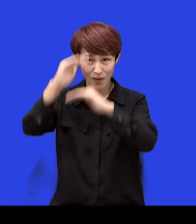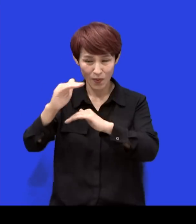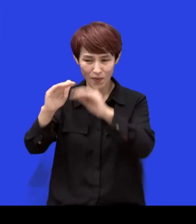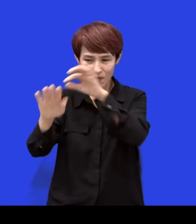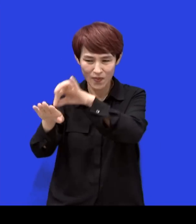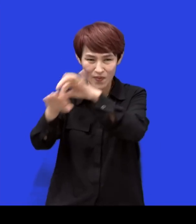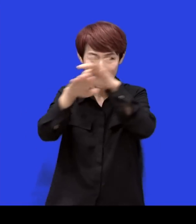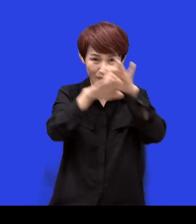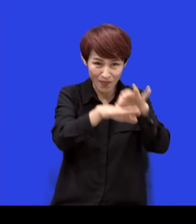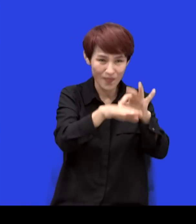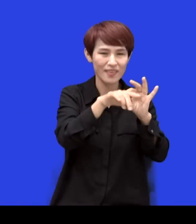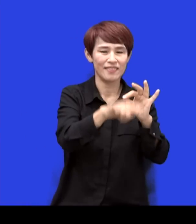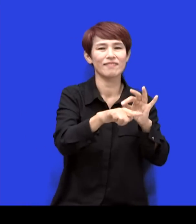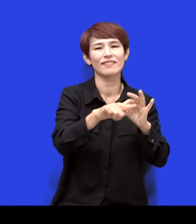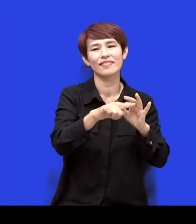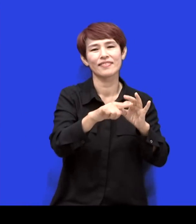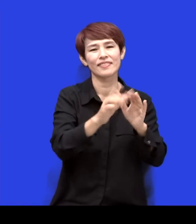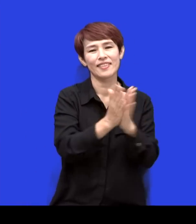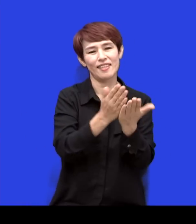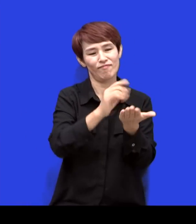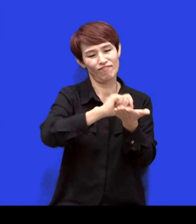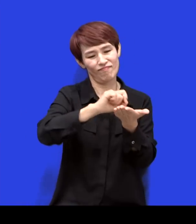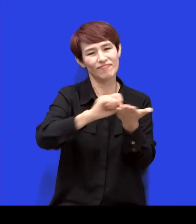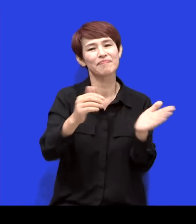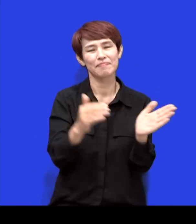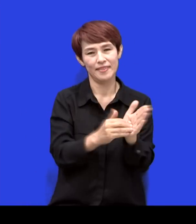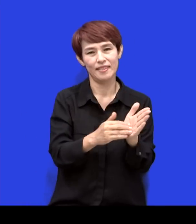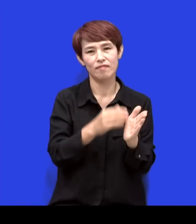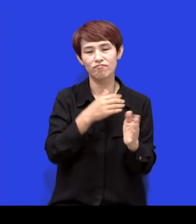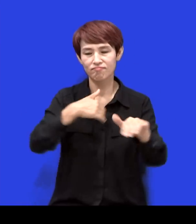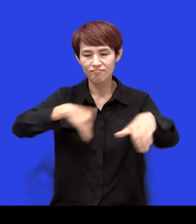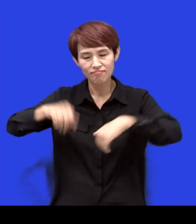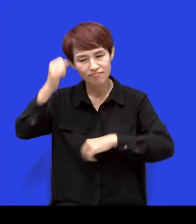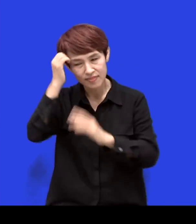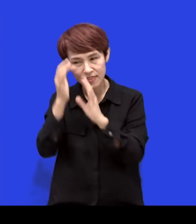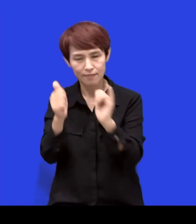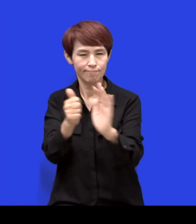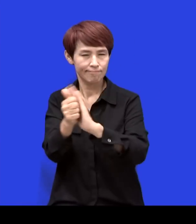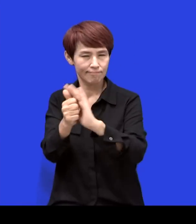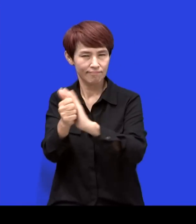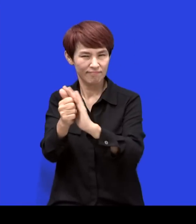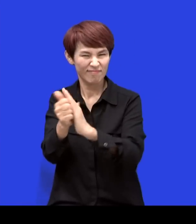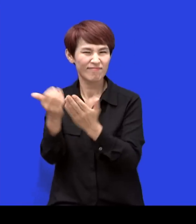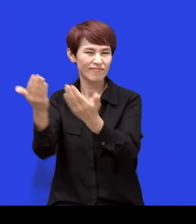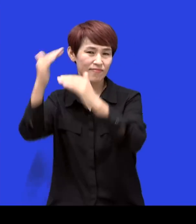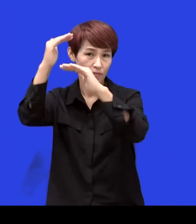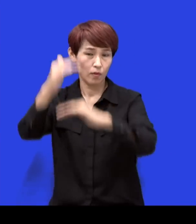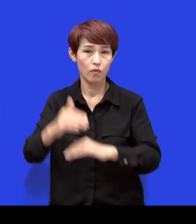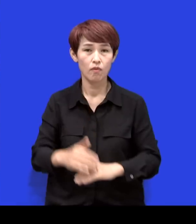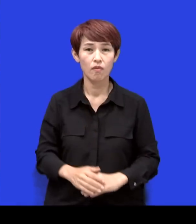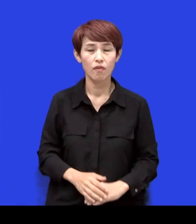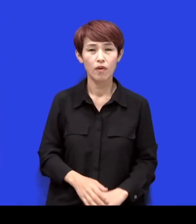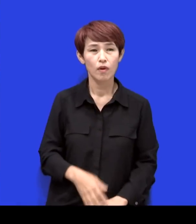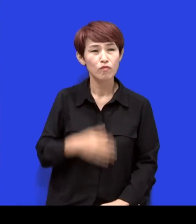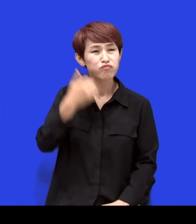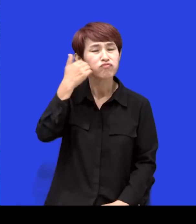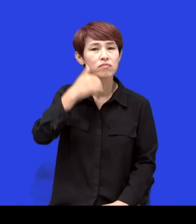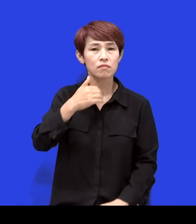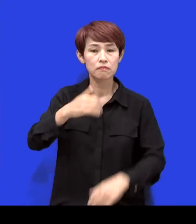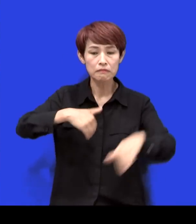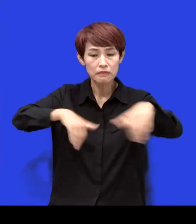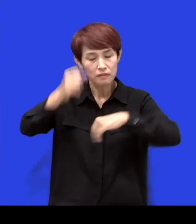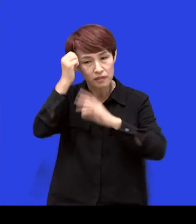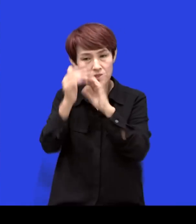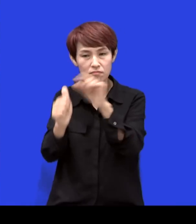거거든요. 그래서 이제 이런 노숙자에게 호의를 베푼다. 그래야 될 것 같았어요. 안 그러면 누가 자기 업장에